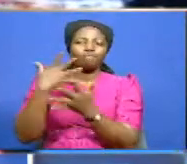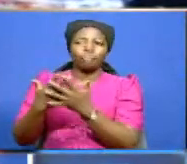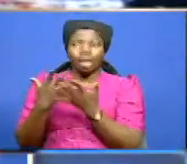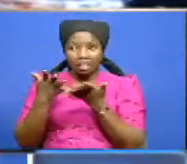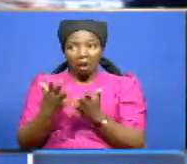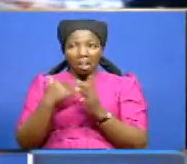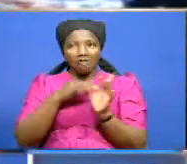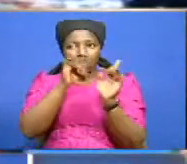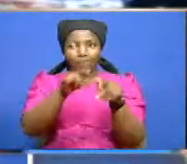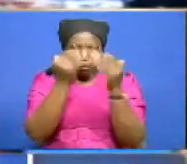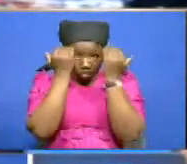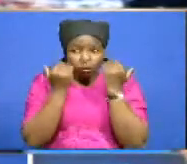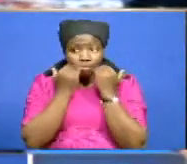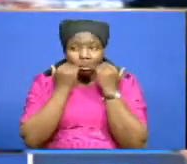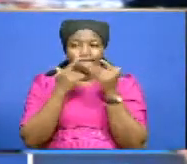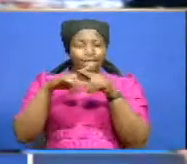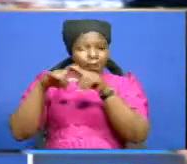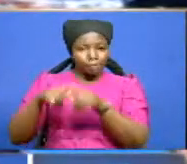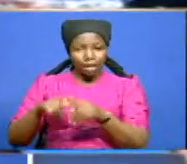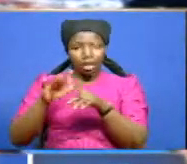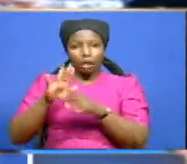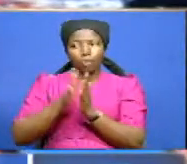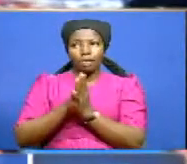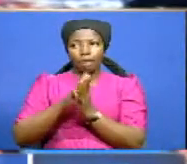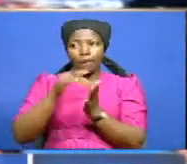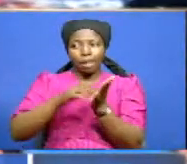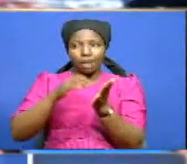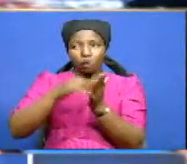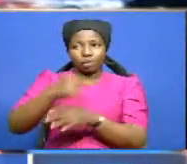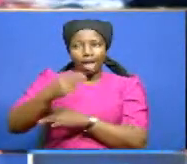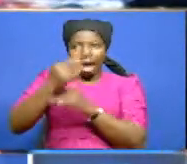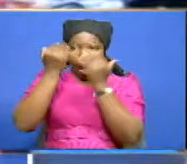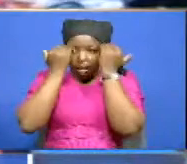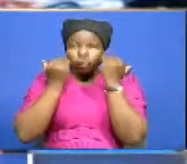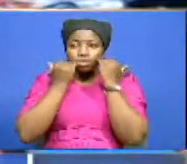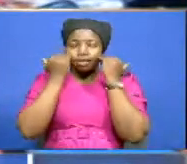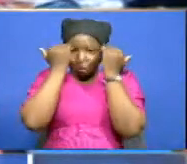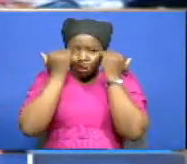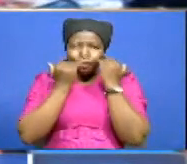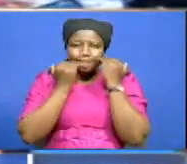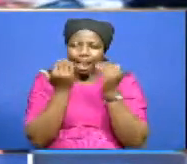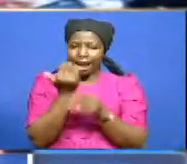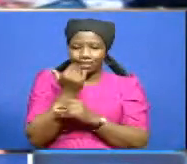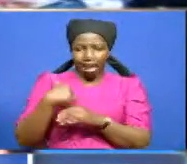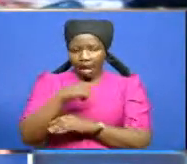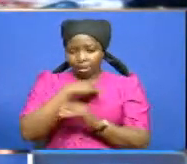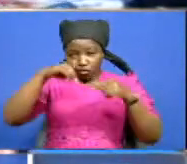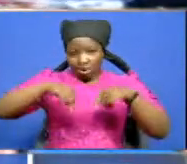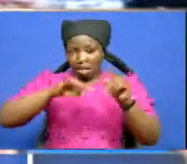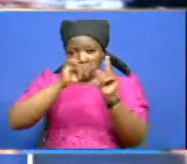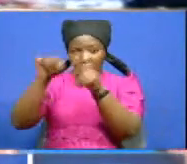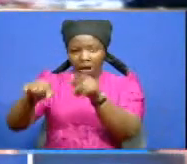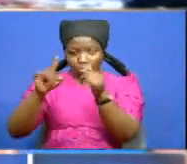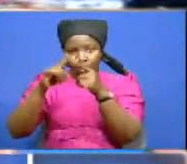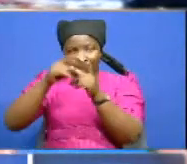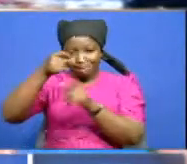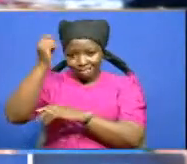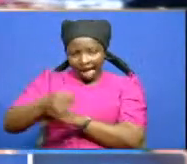na uamuzi wa High Court ya Machakos. Mahakama ilikuwa imetuamrisha hii siku ya leo tufike mbele ya hakimu